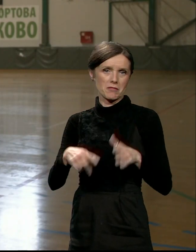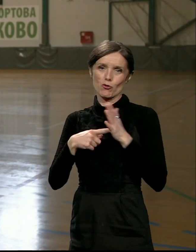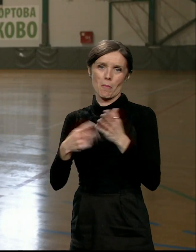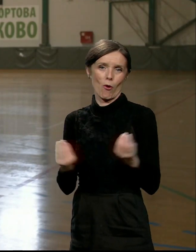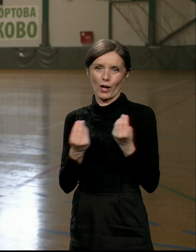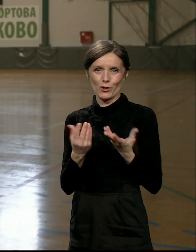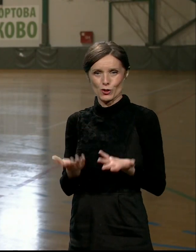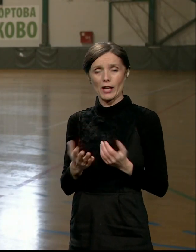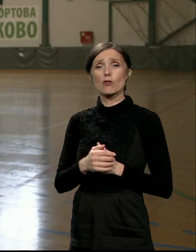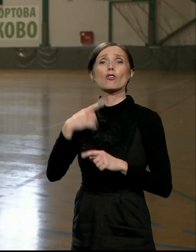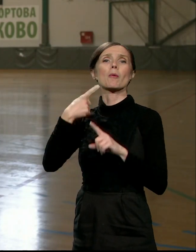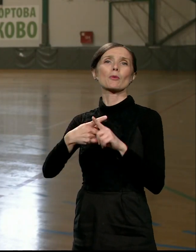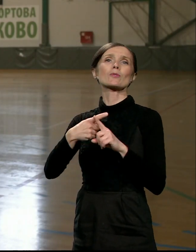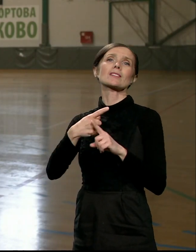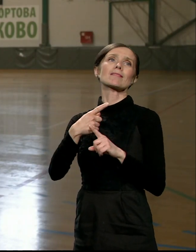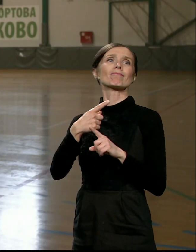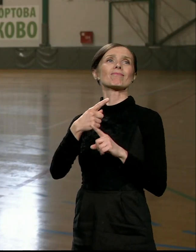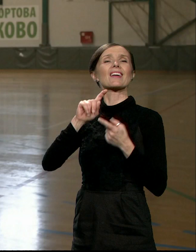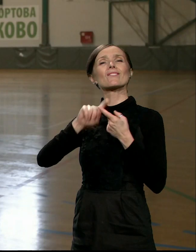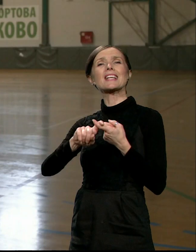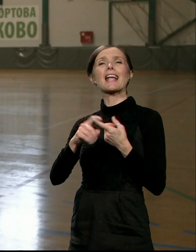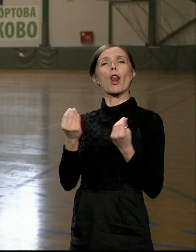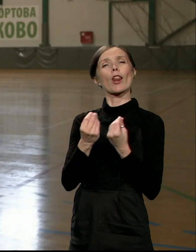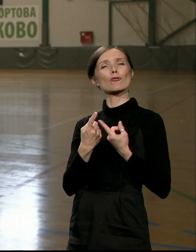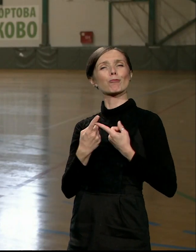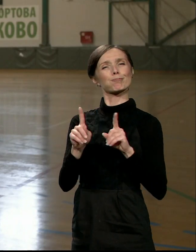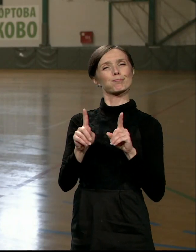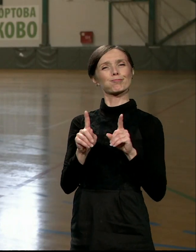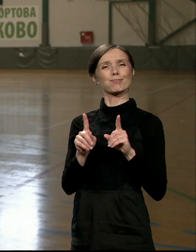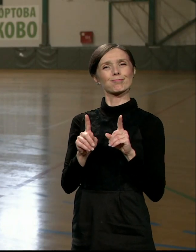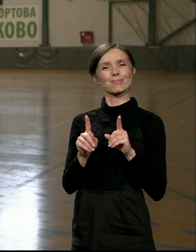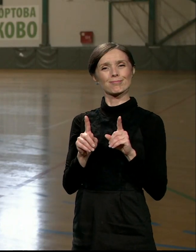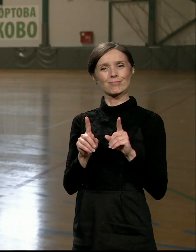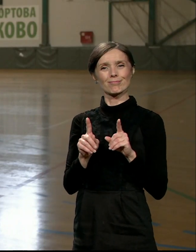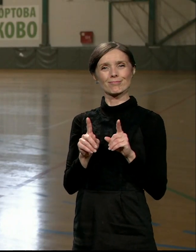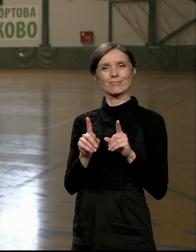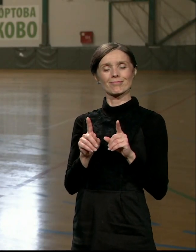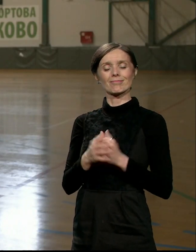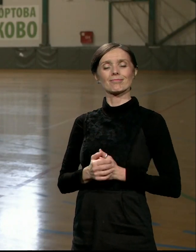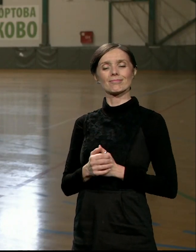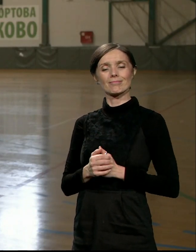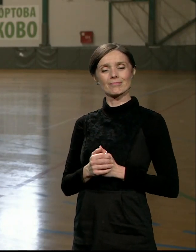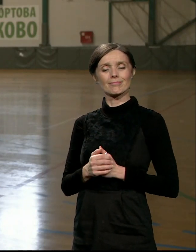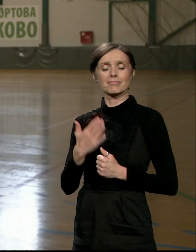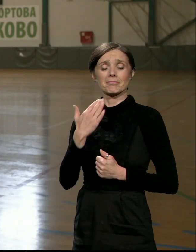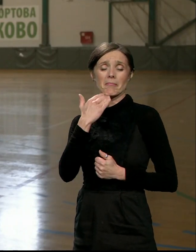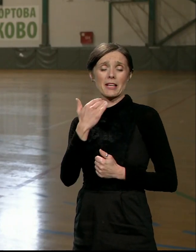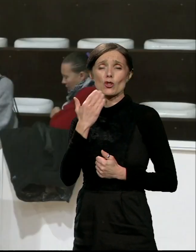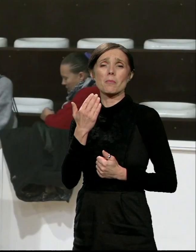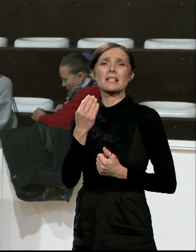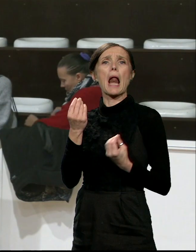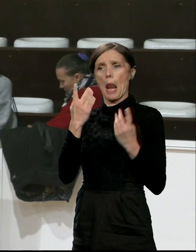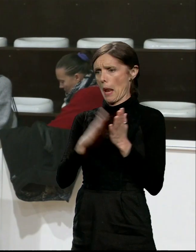i vezano i za tu neku originalnost, i mislim da bez obzira na možda neki